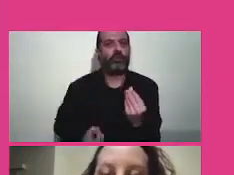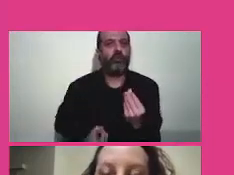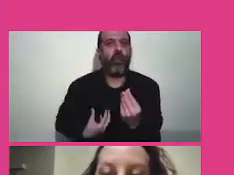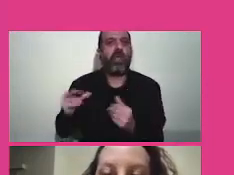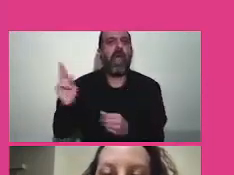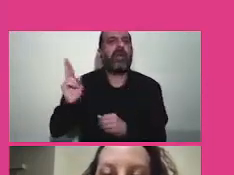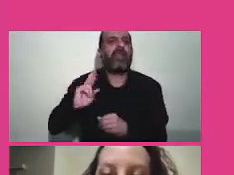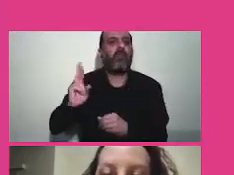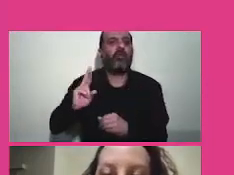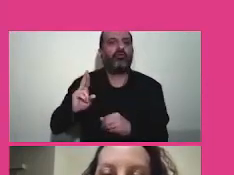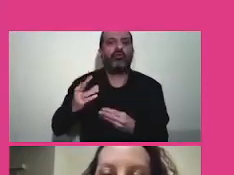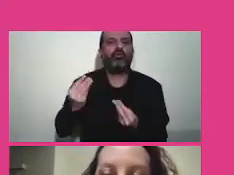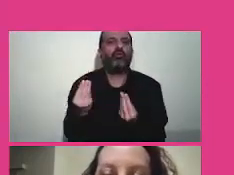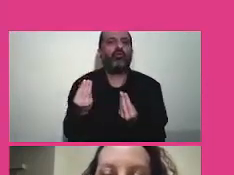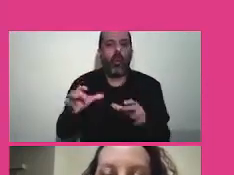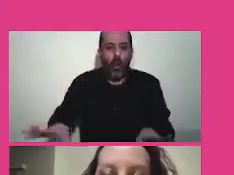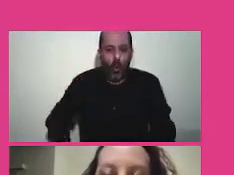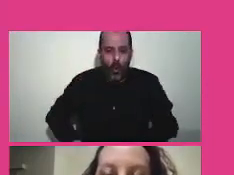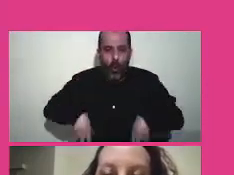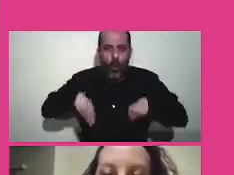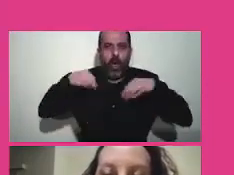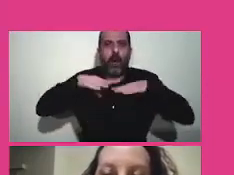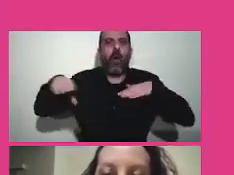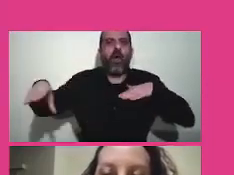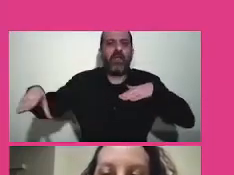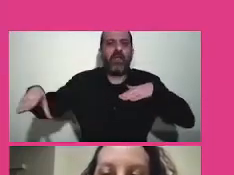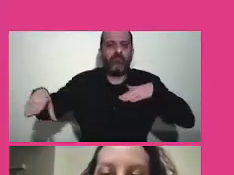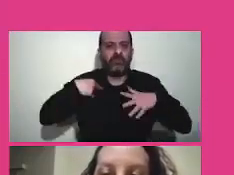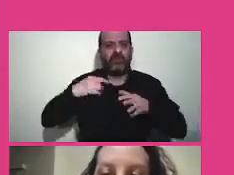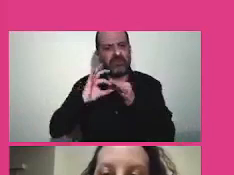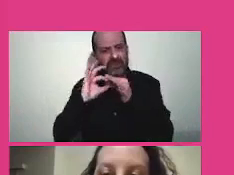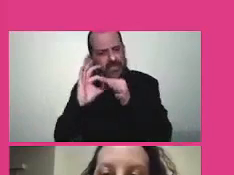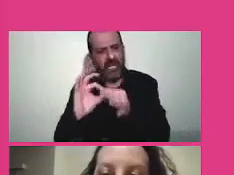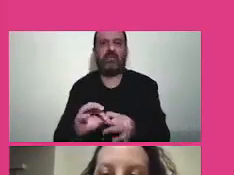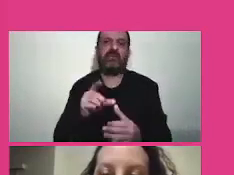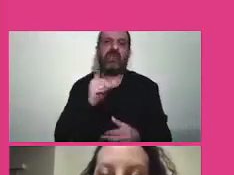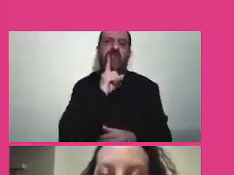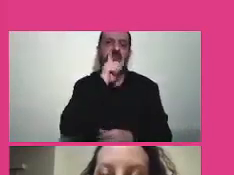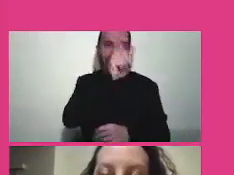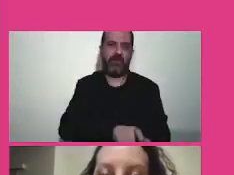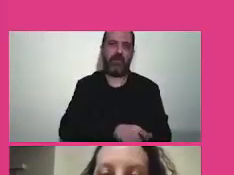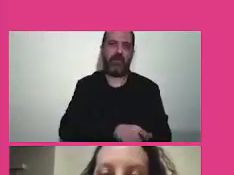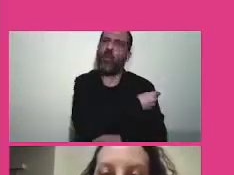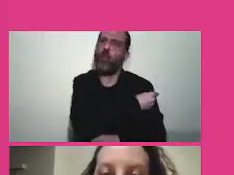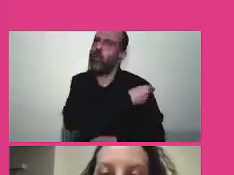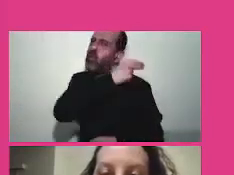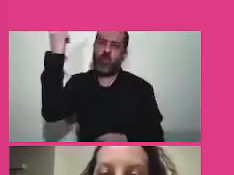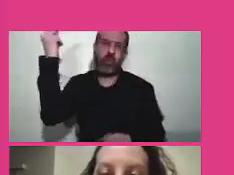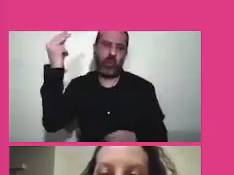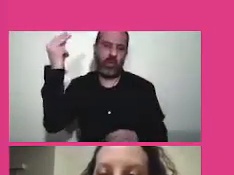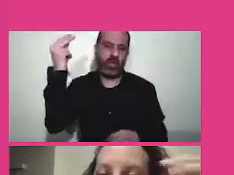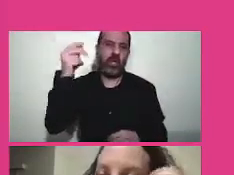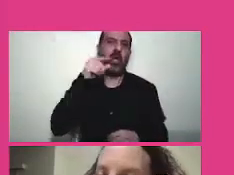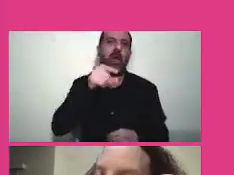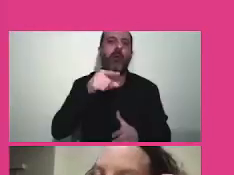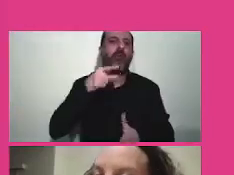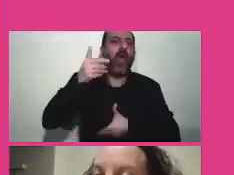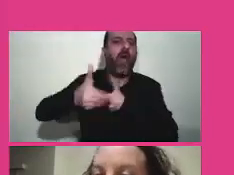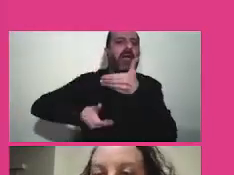το έδαφος και έτσι συνέχισε τα ουβά. Έγινε παγκοσμίως γνωστή μέσα από την εξαιρετική,